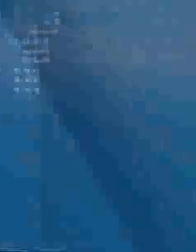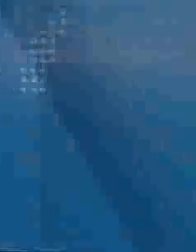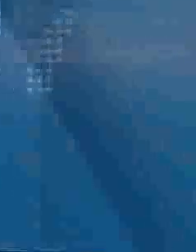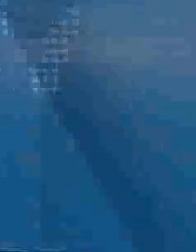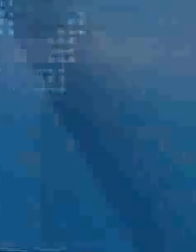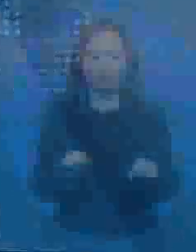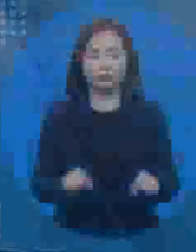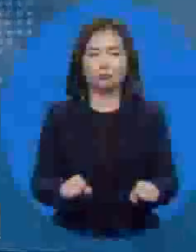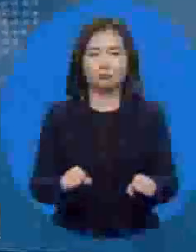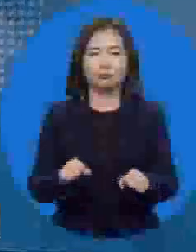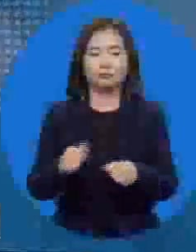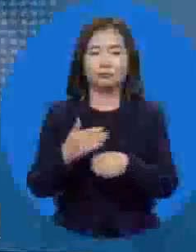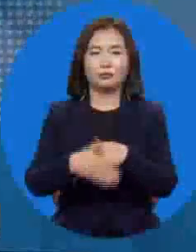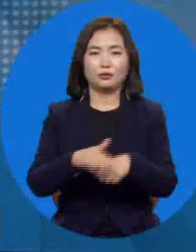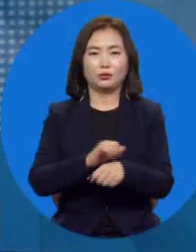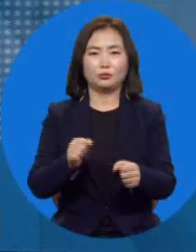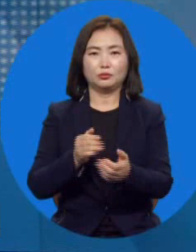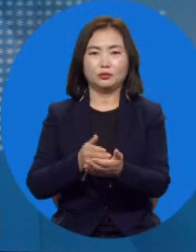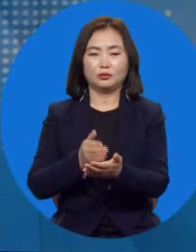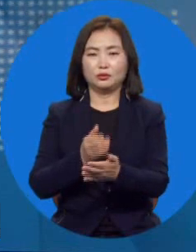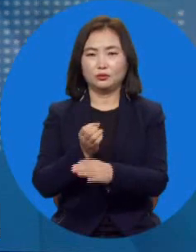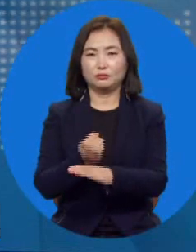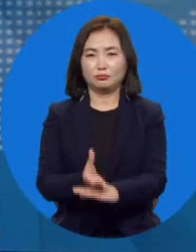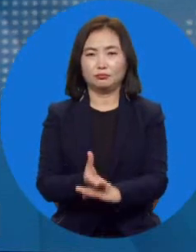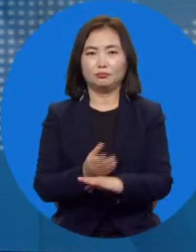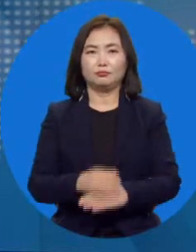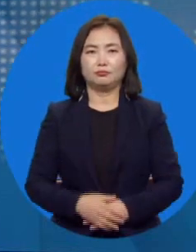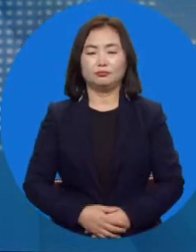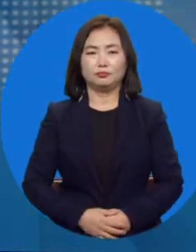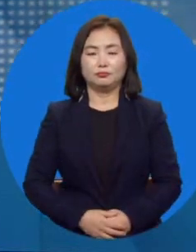여러분 안녕하십니까 대구 경북소식 전해드립니다